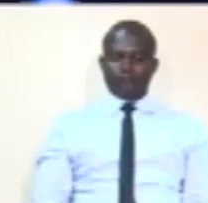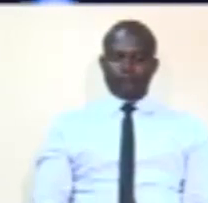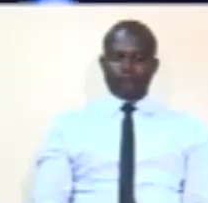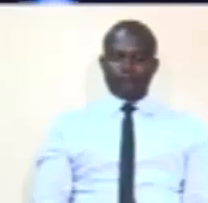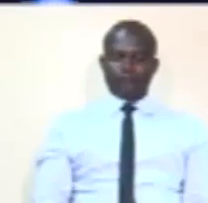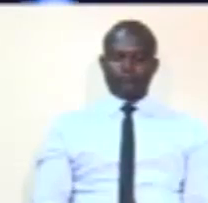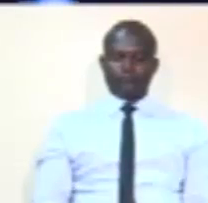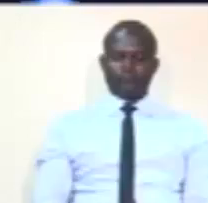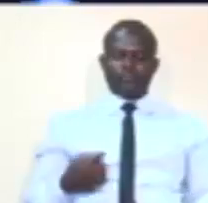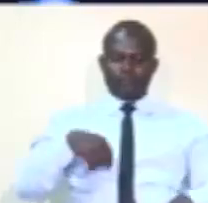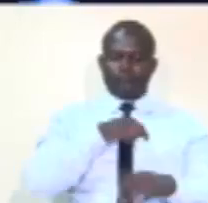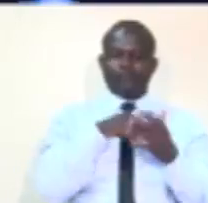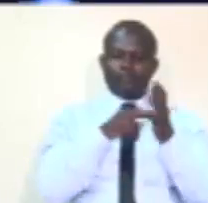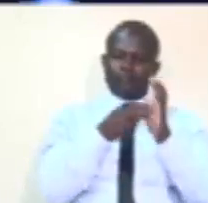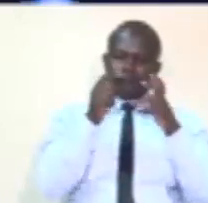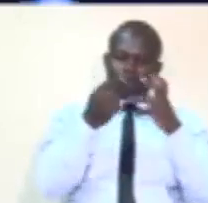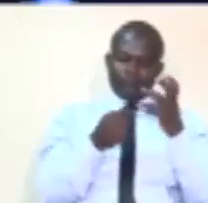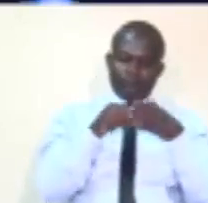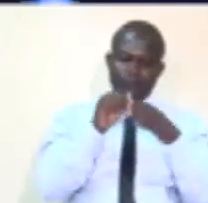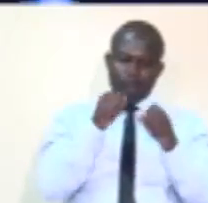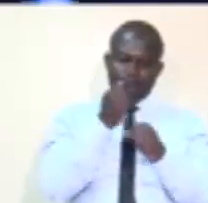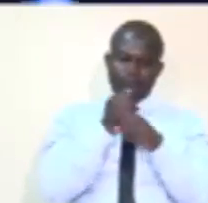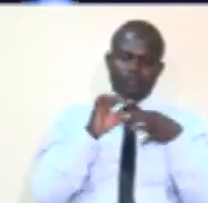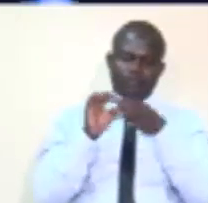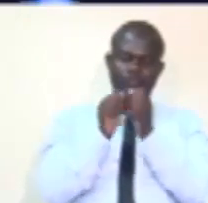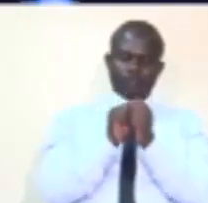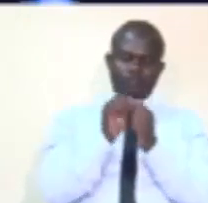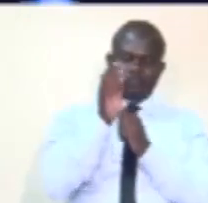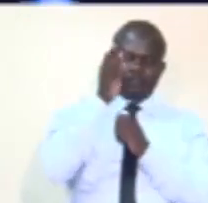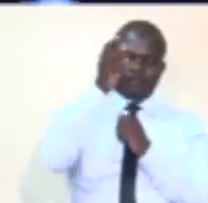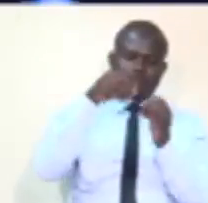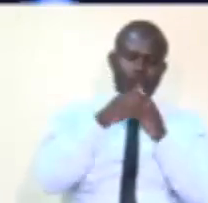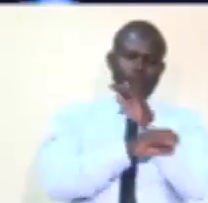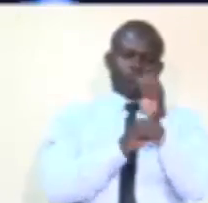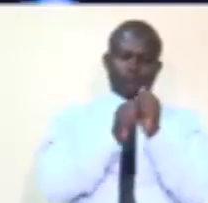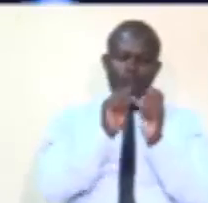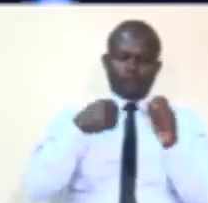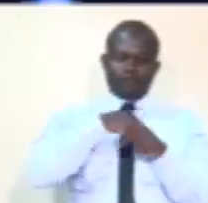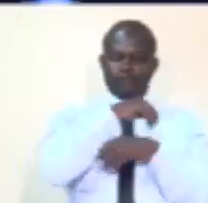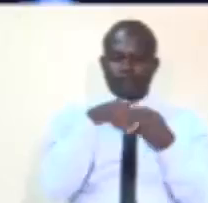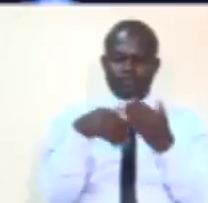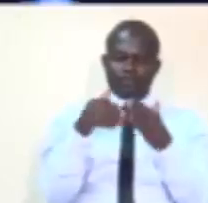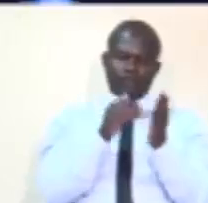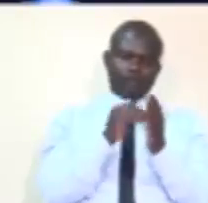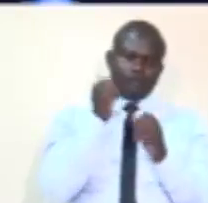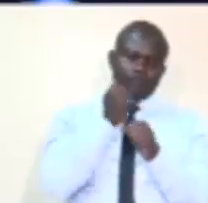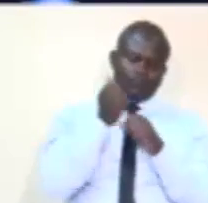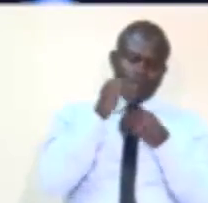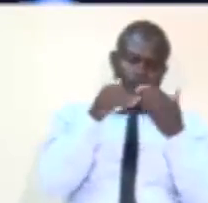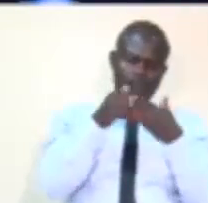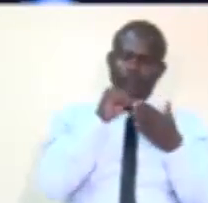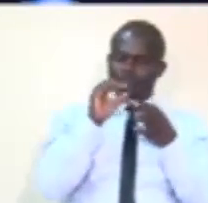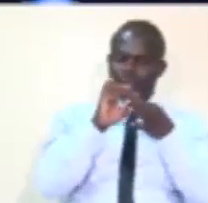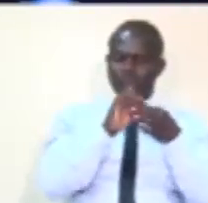Ibi bishatse kuvuga ko icyo dushobora gukora dufatanije ari cyo cyagena hazaza h'ibihugu n'abaturage bacu, kandi ibyo tuzakora byose